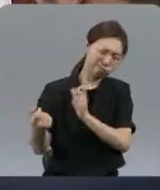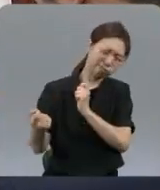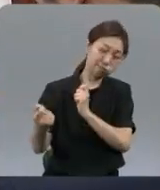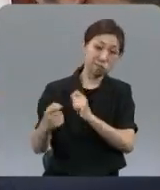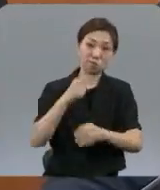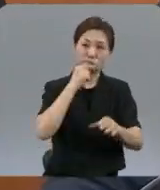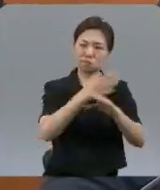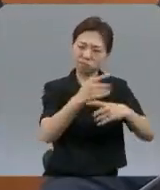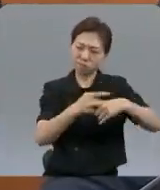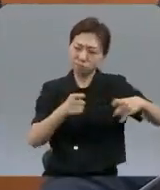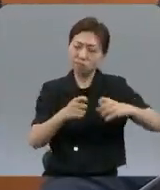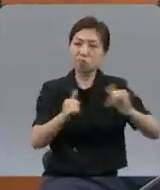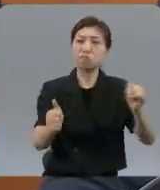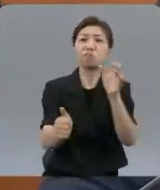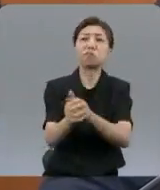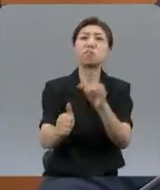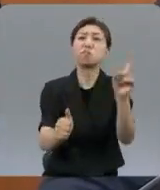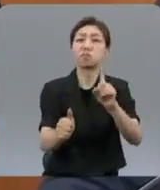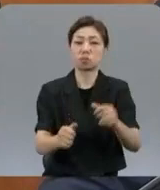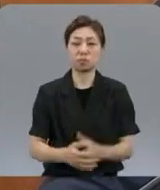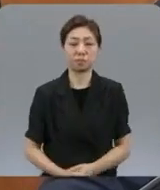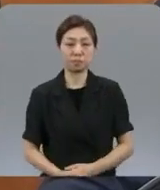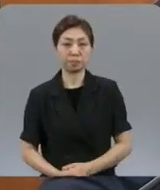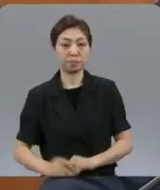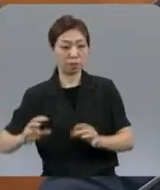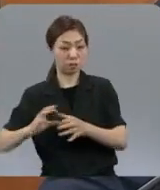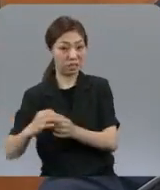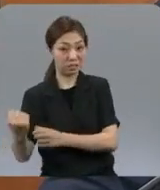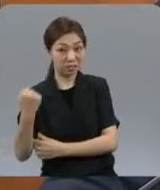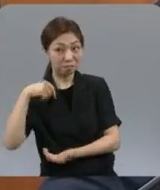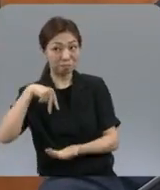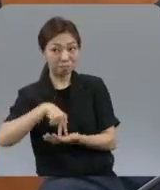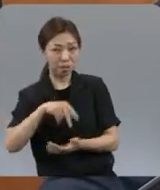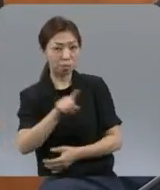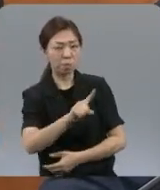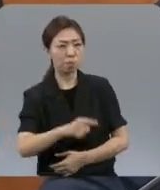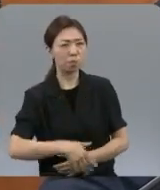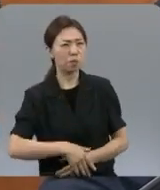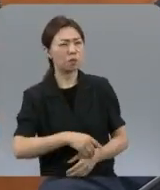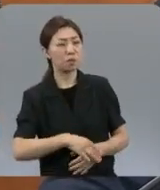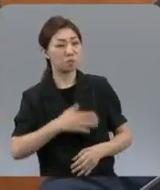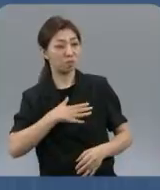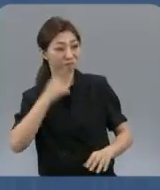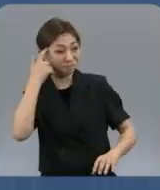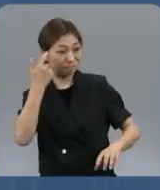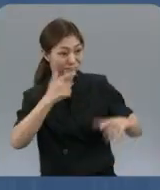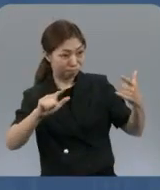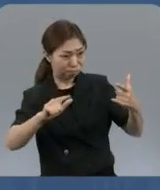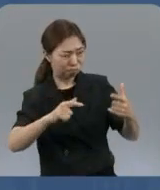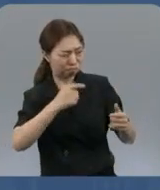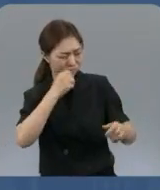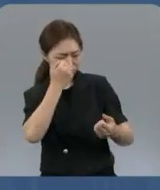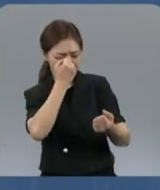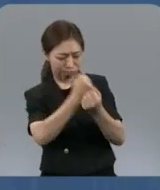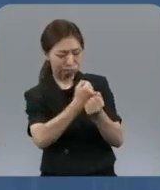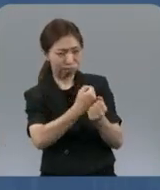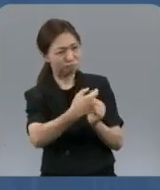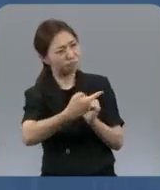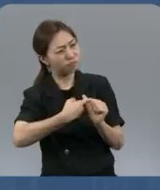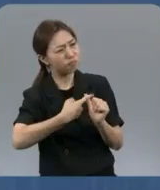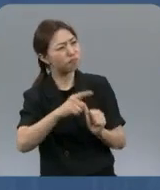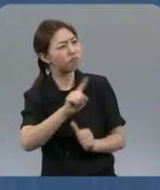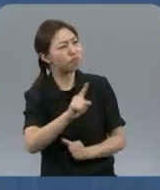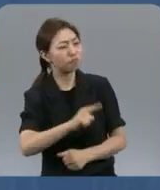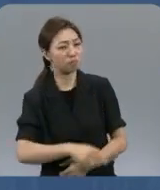между тем по мнению оппозиции изменения формата и функции Министерства под руководством Ким Юн хо